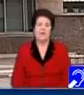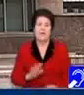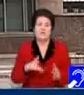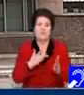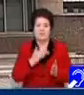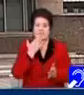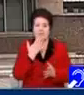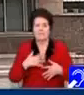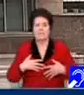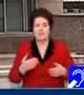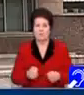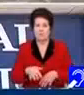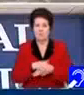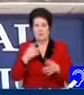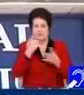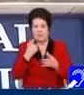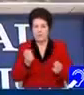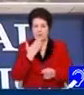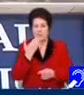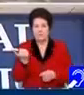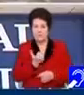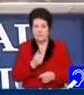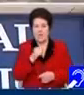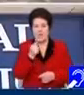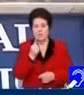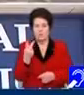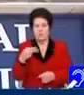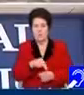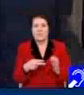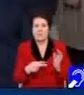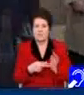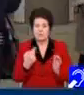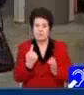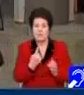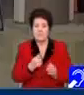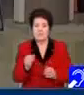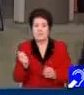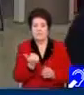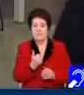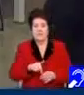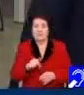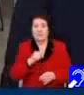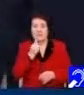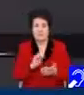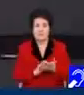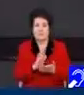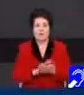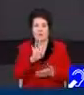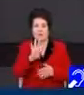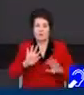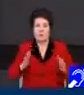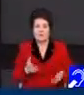Centrul Național de Sănătate Publică informează că în ultima săptămână a anului 2017 și prima săptămână a acestui an s-au înregistrat